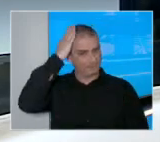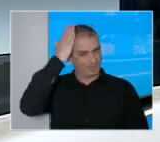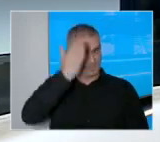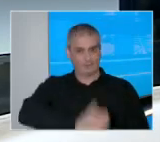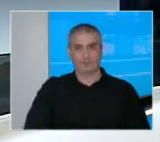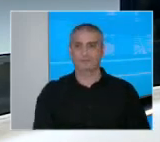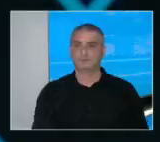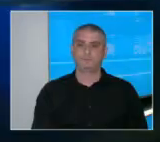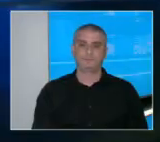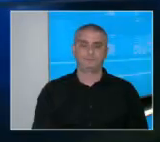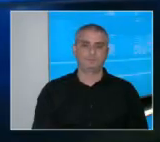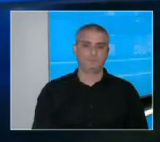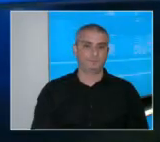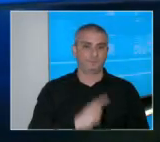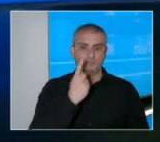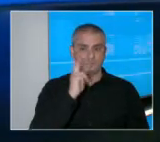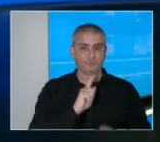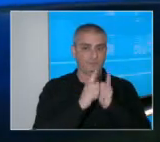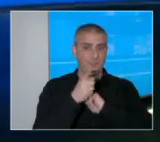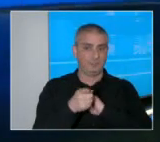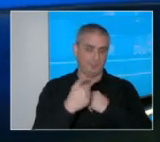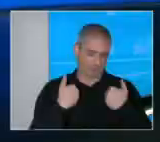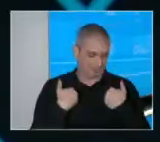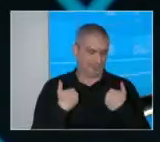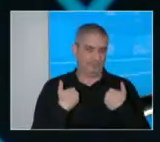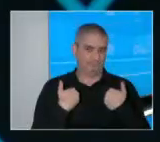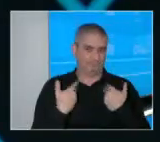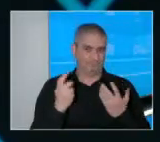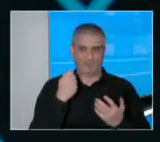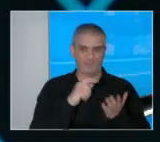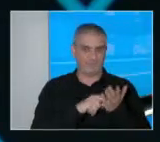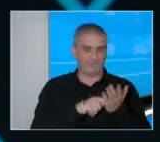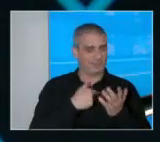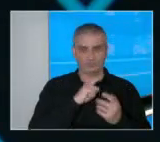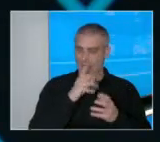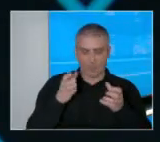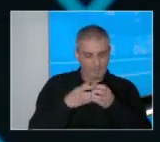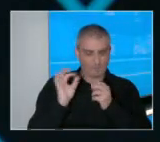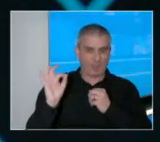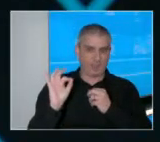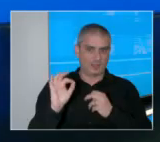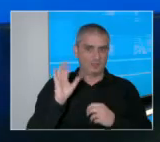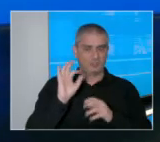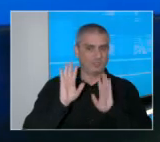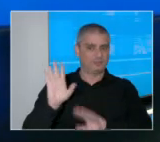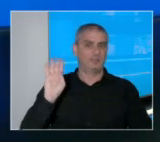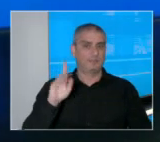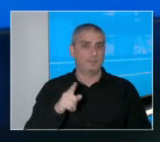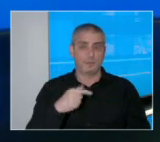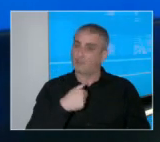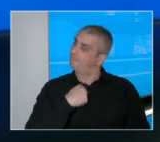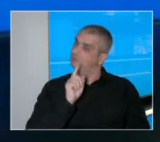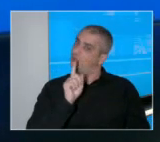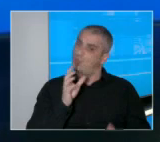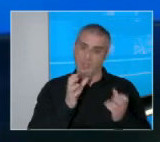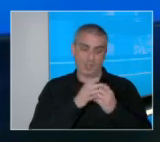השבוע. בבקשה. היחיד שיוכל להחליף אותו זה אני. דווקא בגלל שאני לא בקט הזאת של שנאת ביבי. אתה יודע, שוב... ואני לא